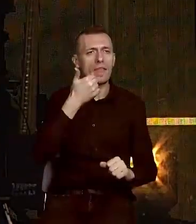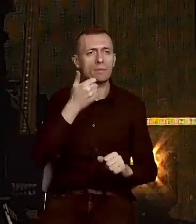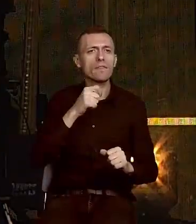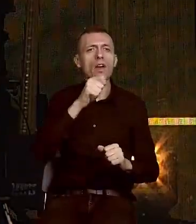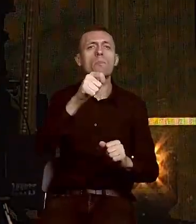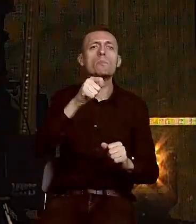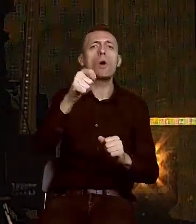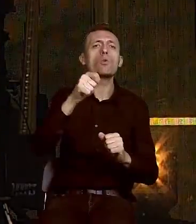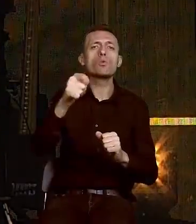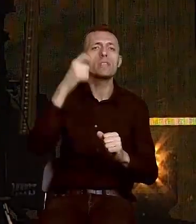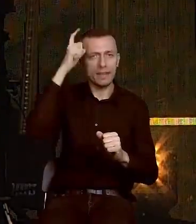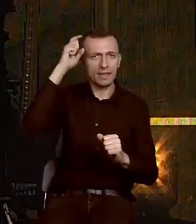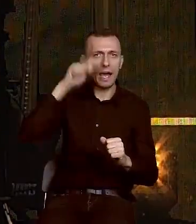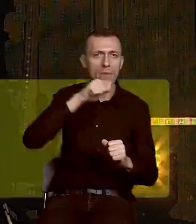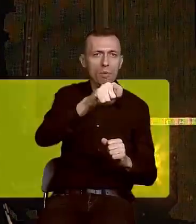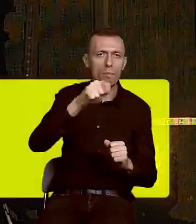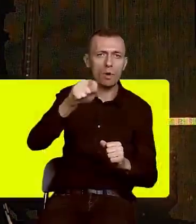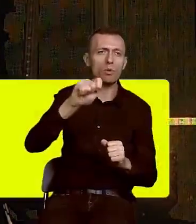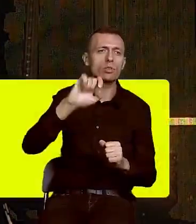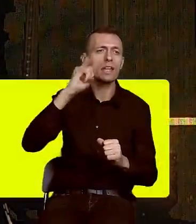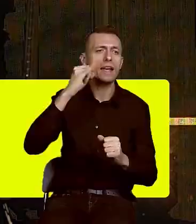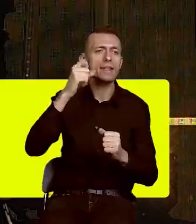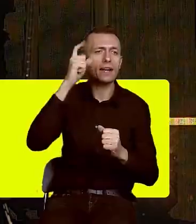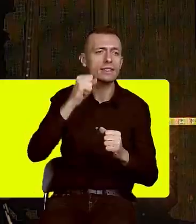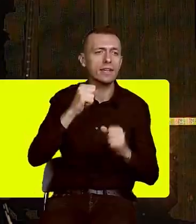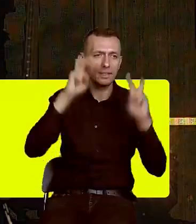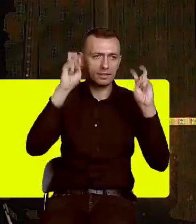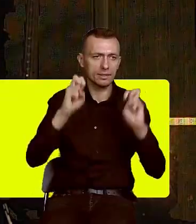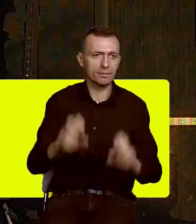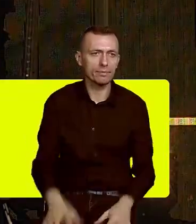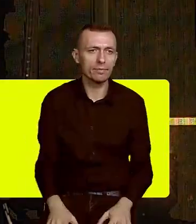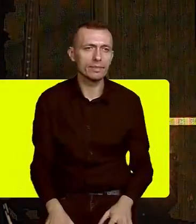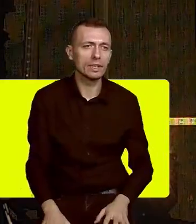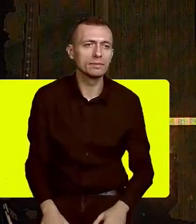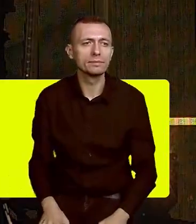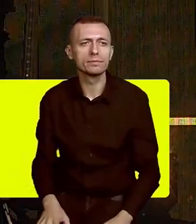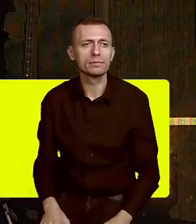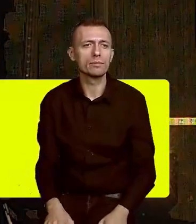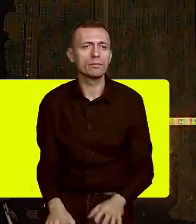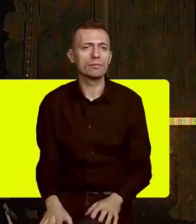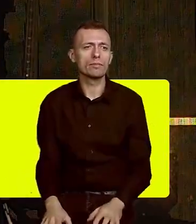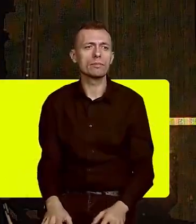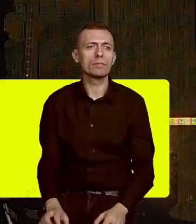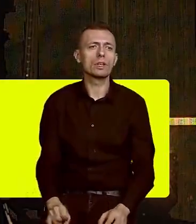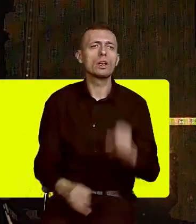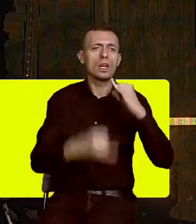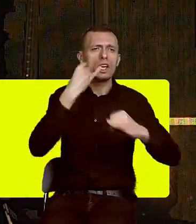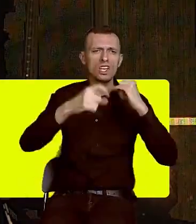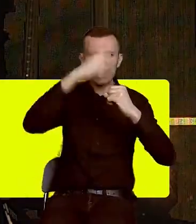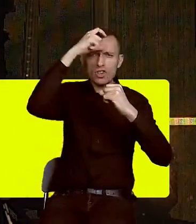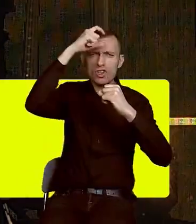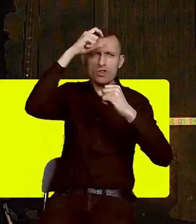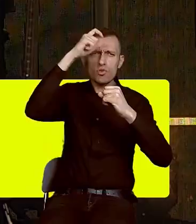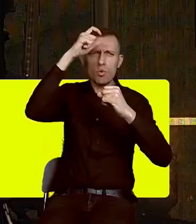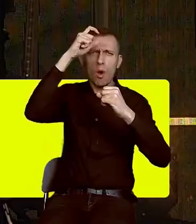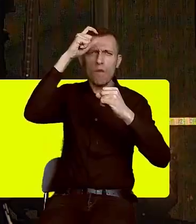początek. Posłuchajcie. Niech nikt kuszony przez zło nie mówi, że to Bóg